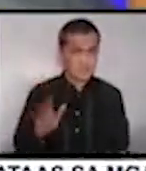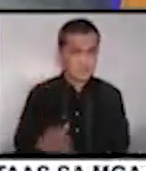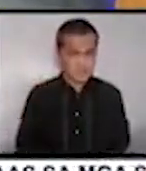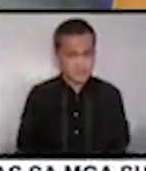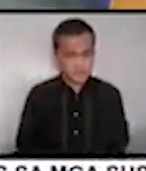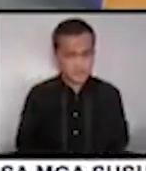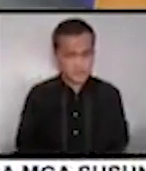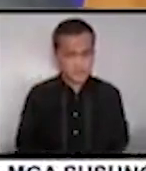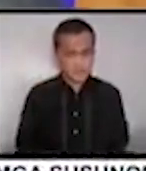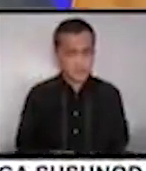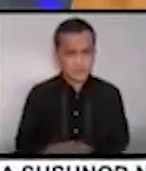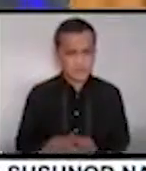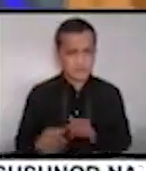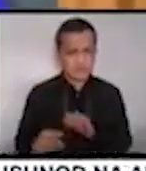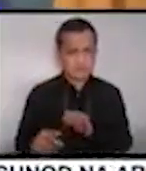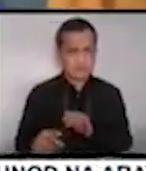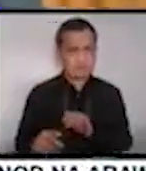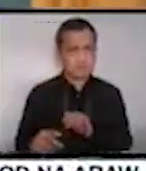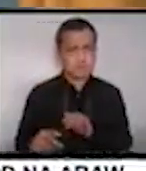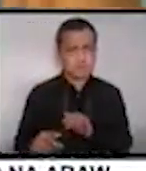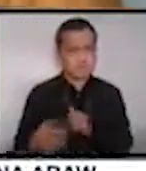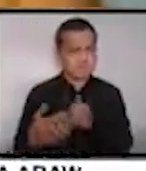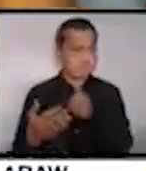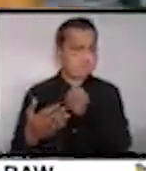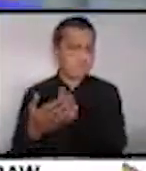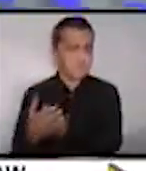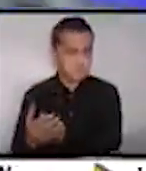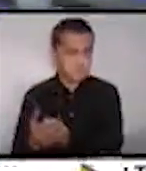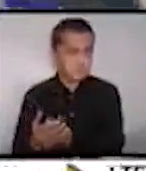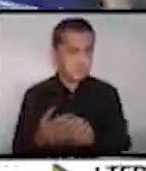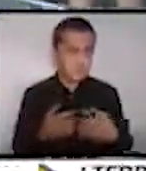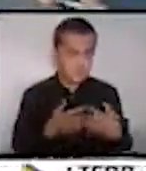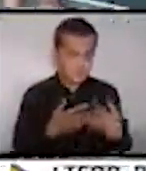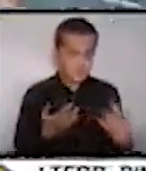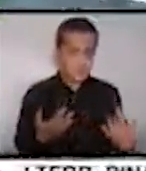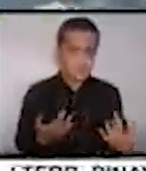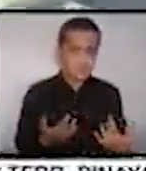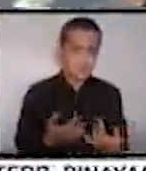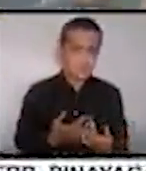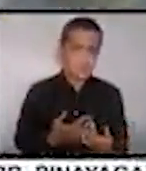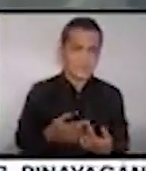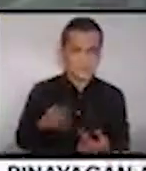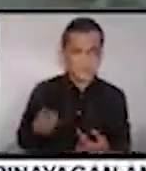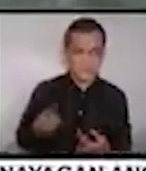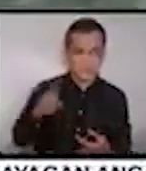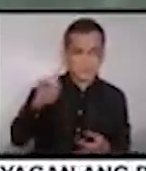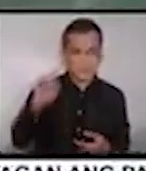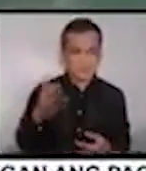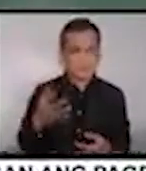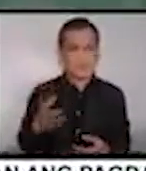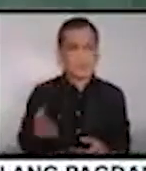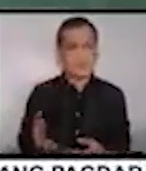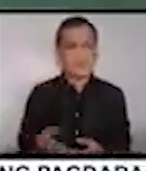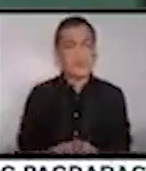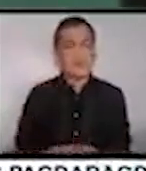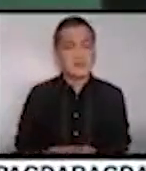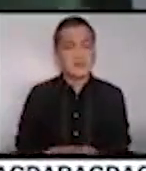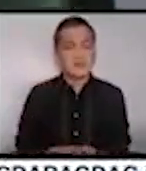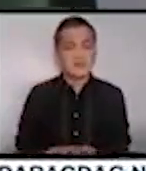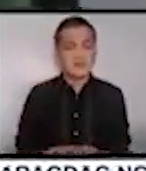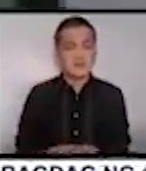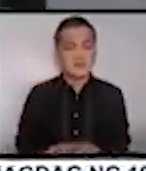tumibok ang puso? Hindi mo naman alam ang